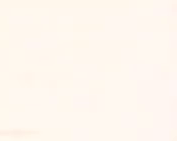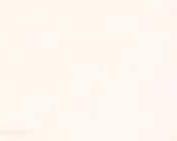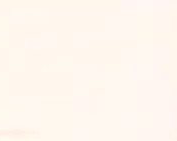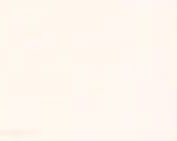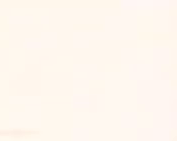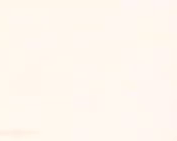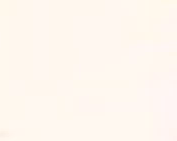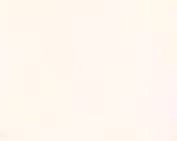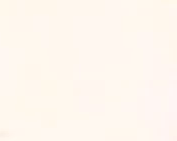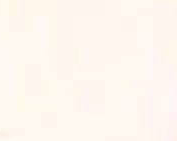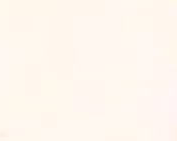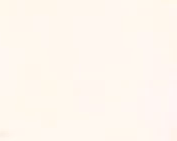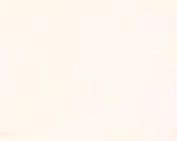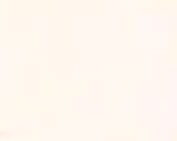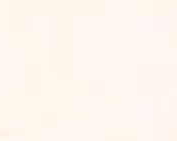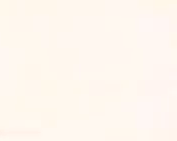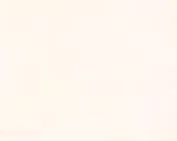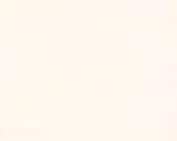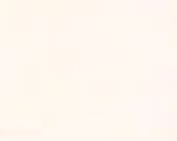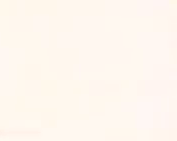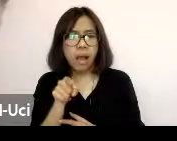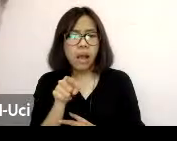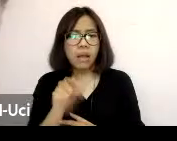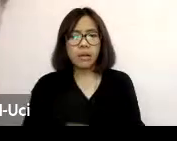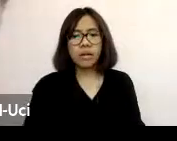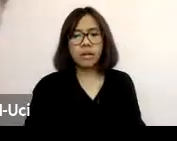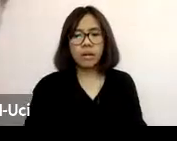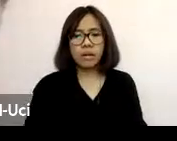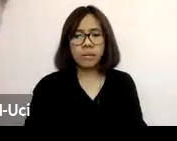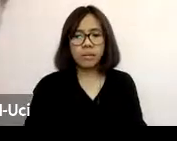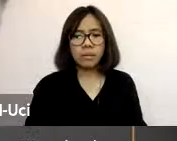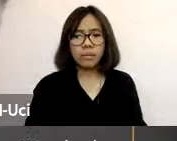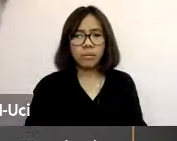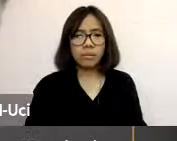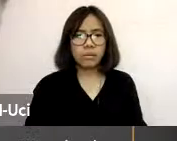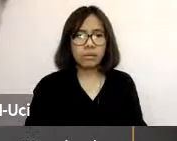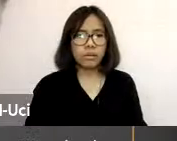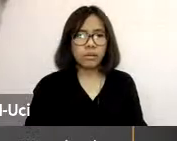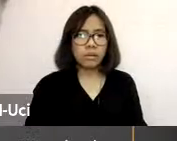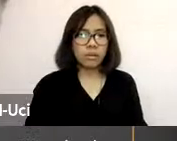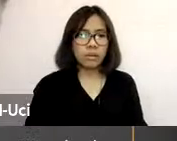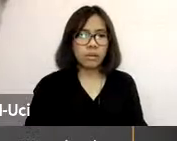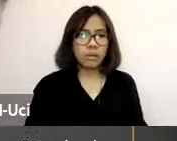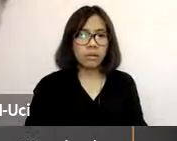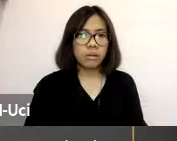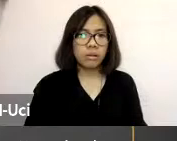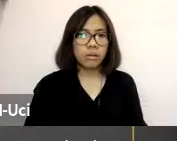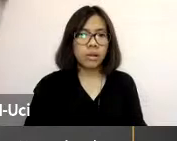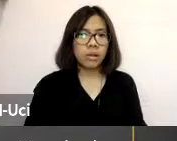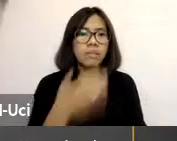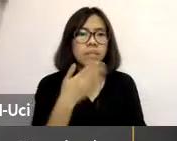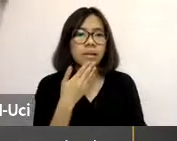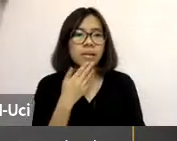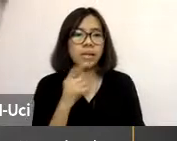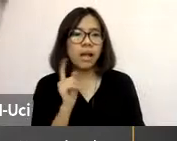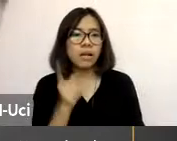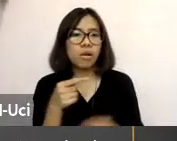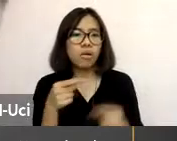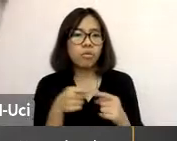online yang terdapat di Klausa baku eksonerasi atau jebakan Batman yang dilarang oleh undang-undang perlindungan